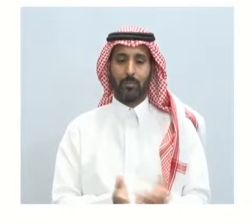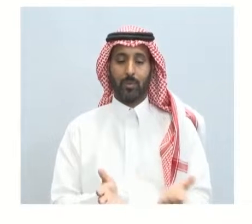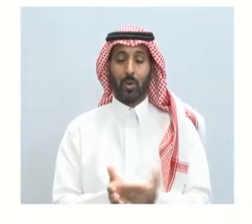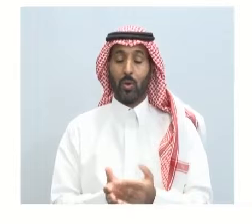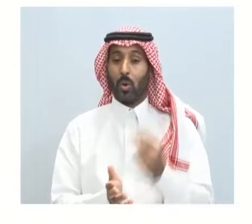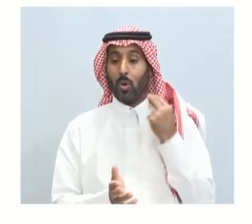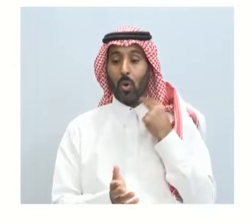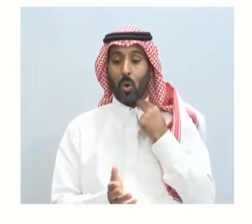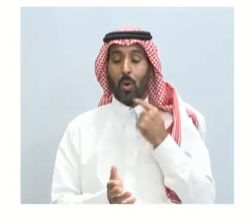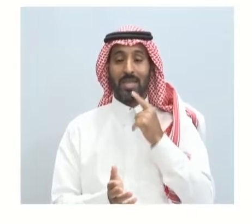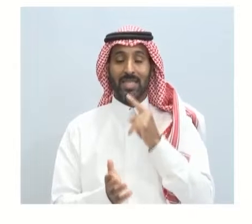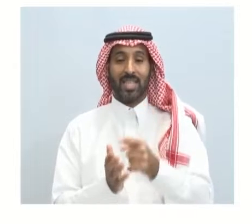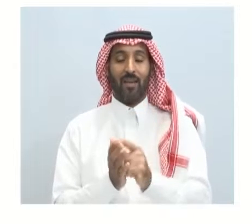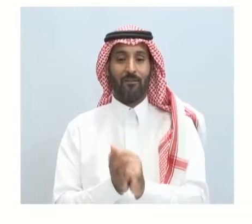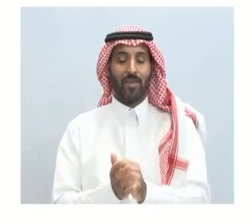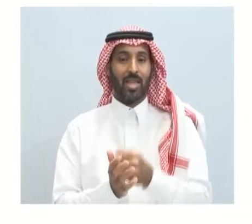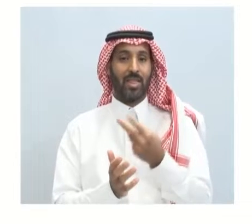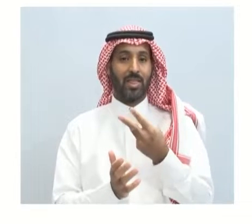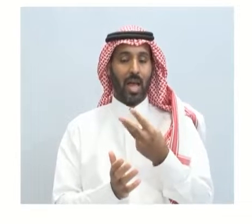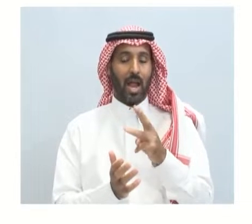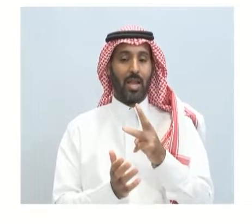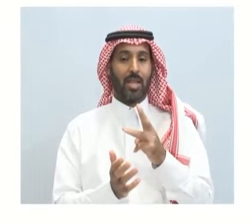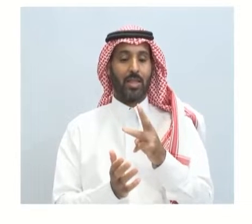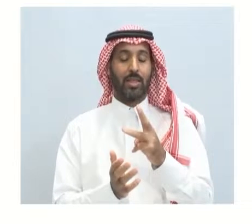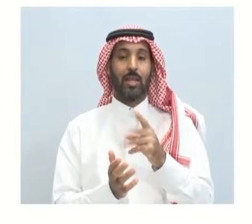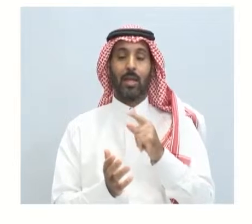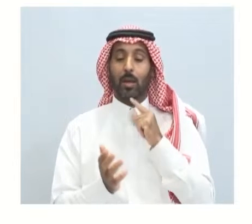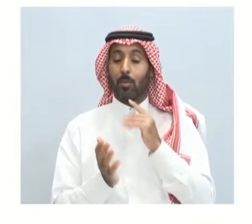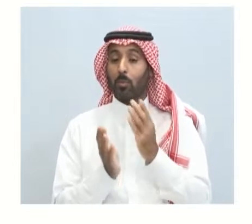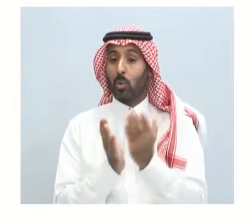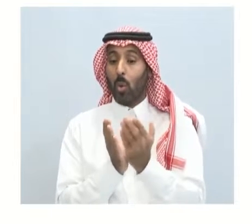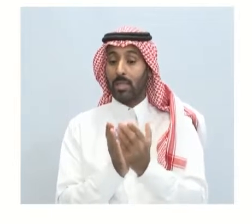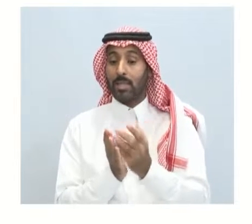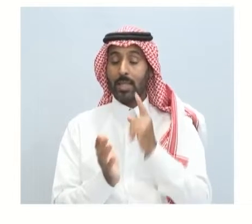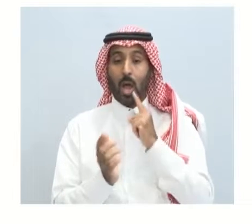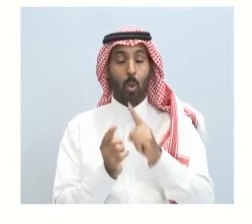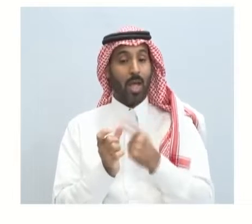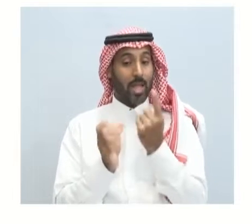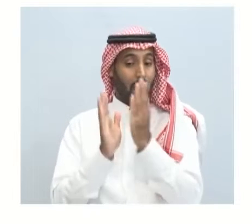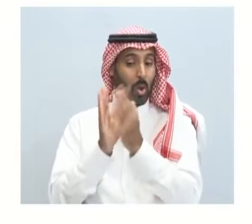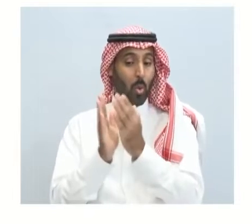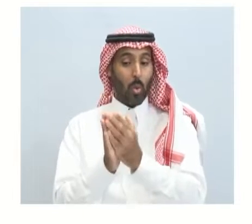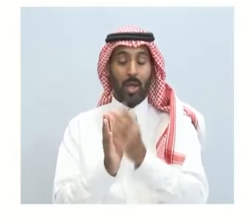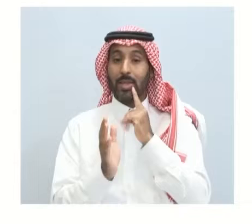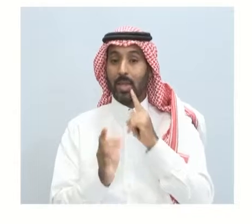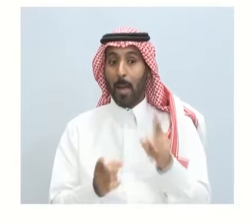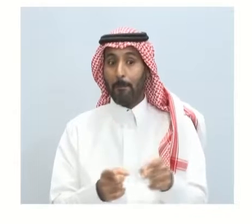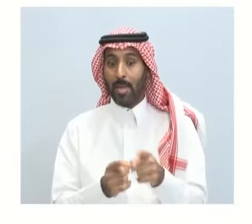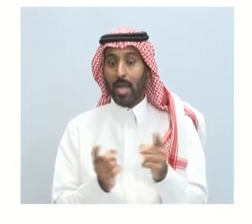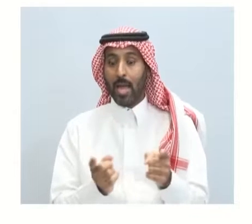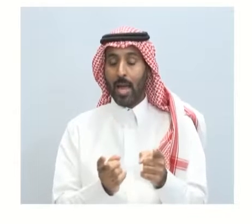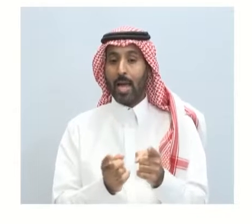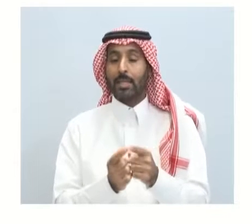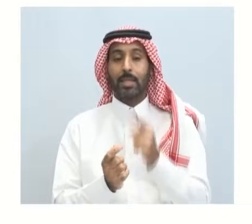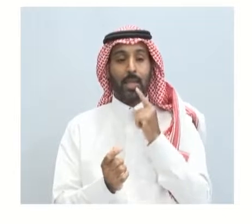علوم الصف الثالث متوسط تحتوي الوحده الاولى طبيعه العلم وتغيرات الارض على